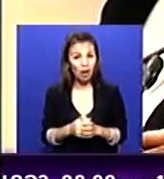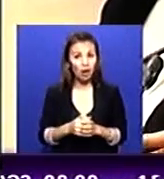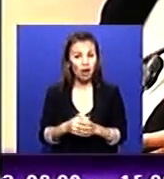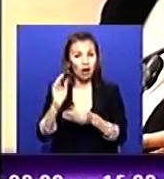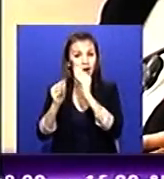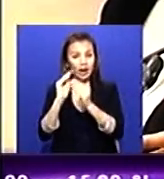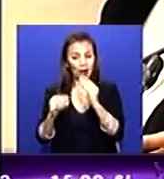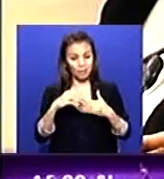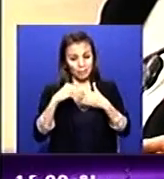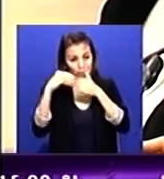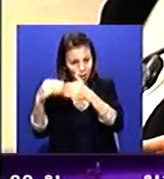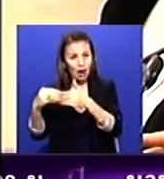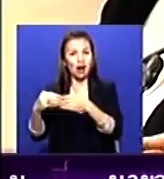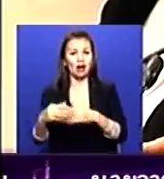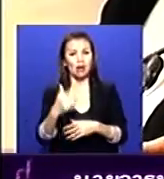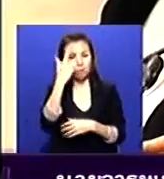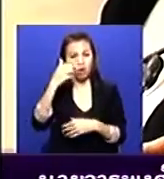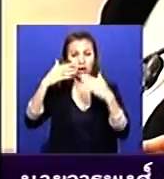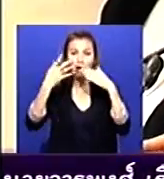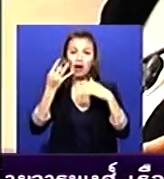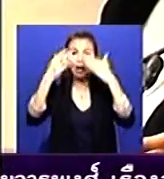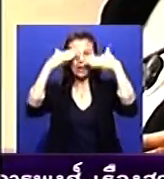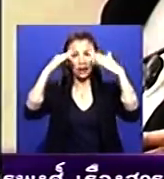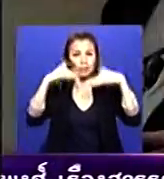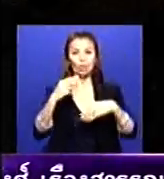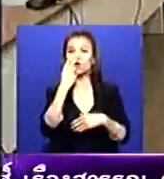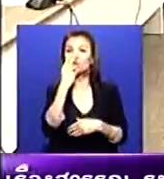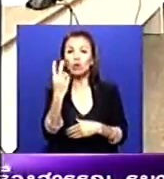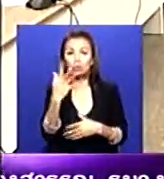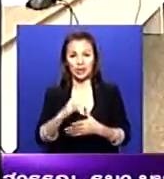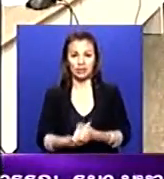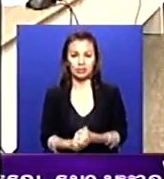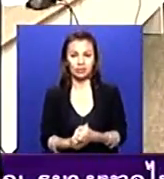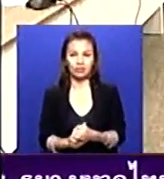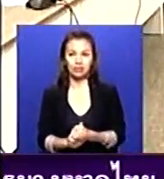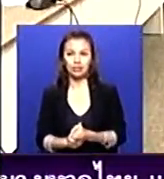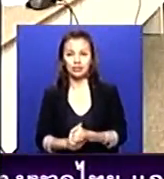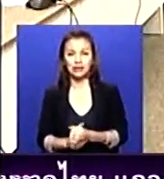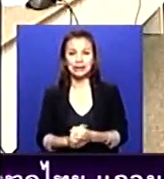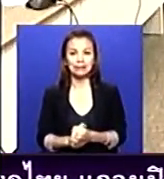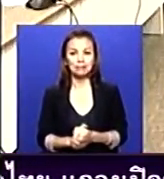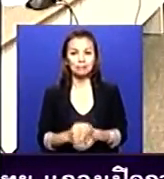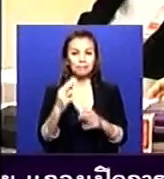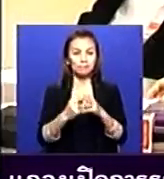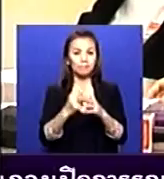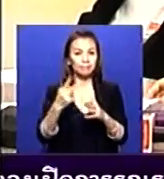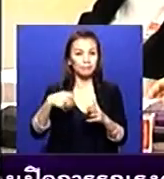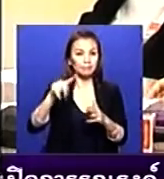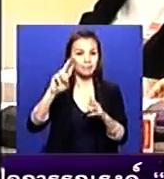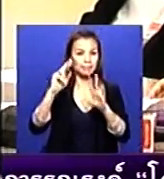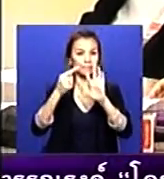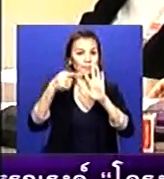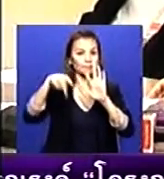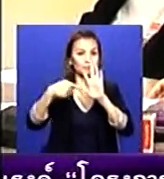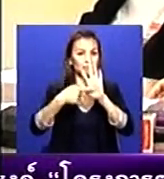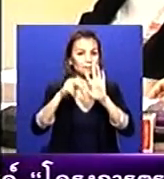ไปหาเลยไม่ต้องบอกว่าให้คุณไปหานะครับว่าเรามองไม่เห็นนะ นายประพันธ์ในยะโกวิทกกต.ด้านกิจการ